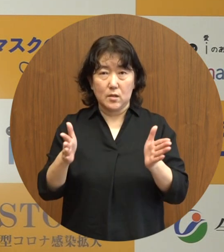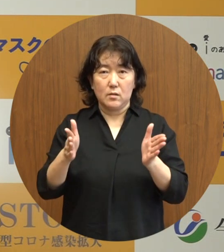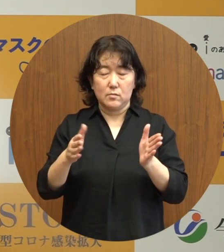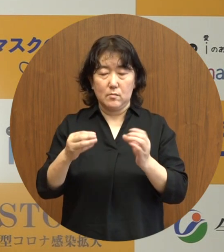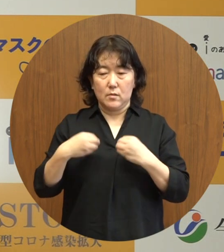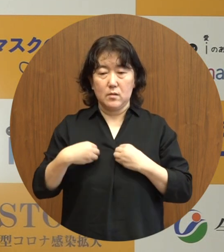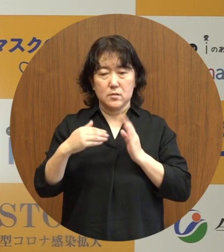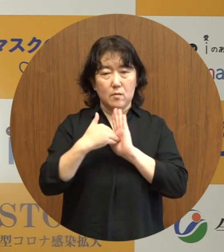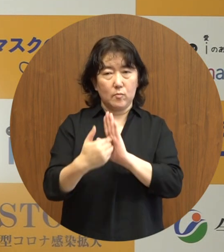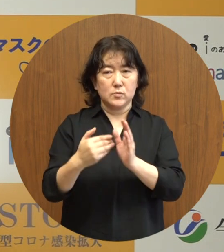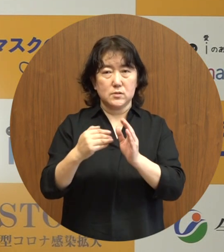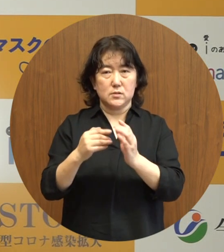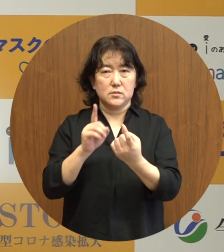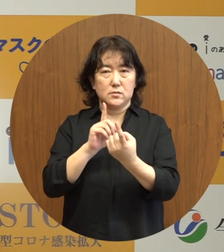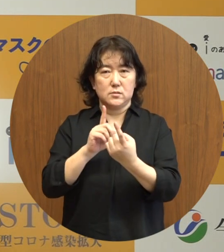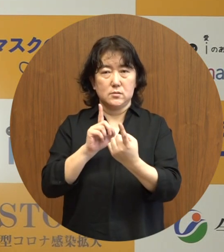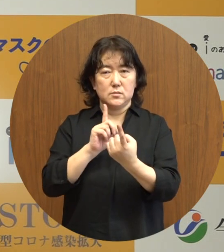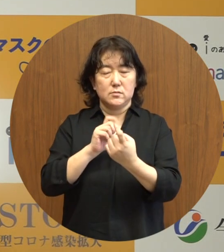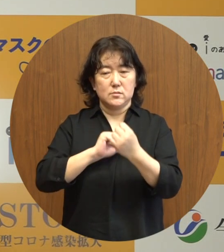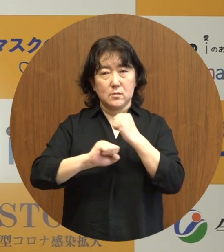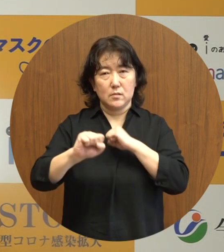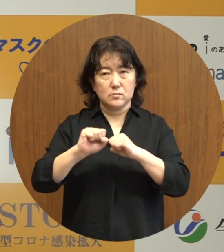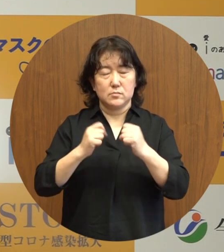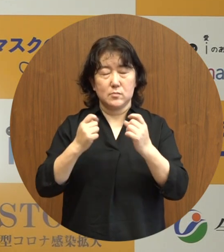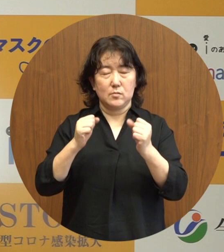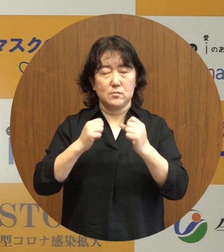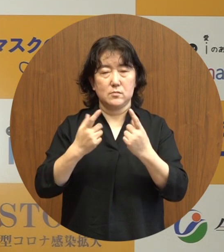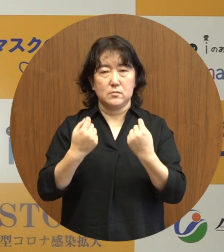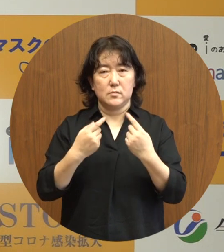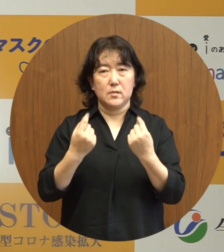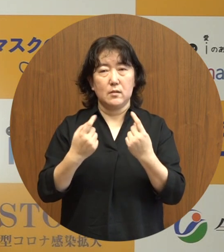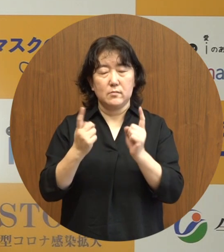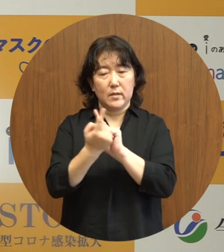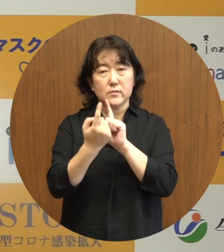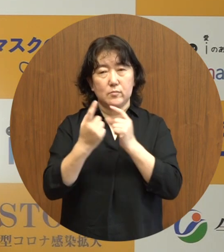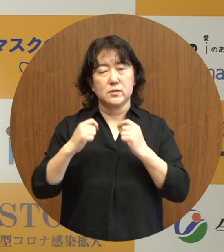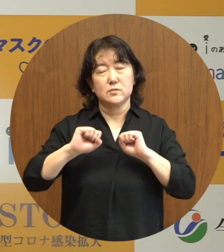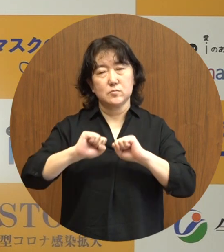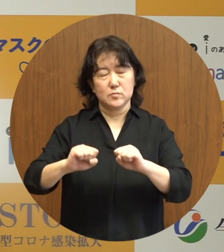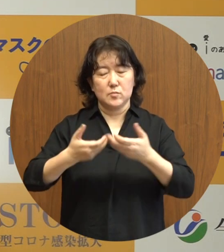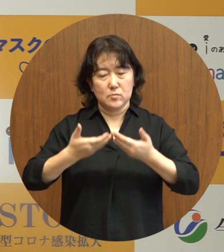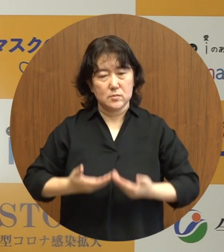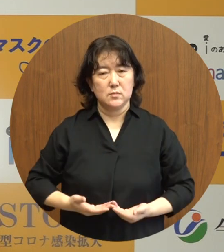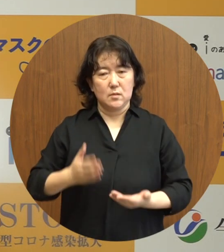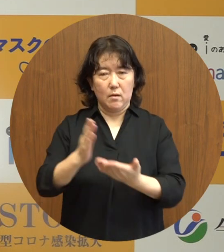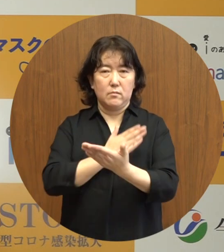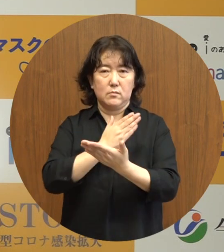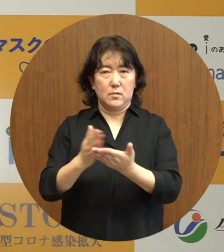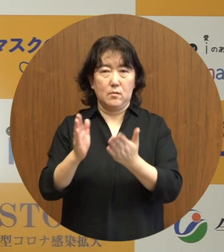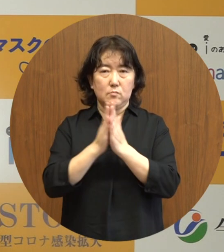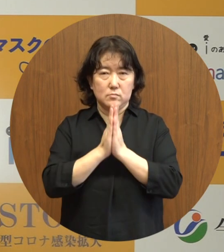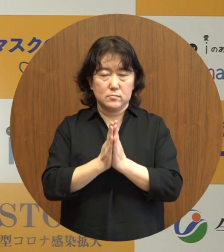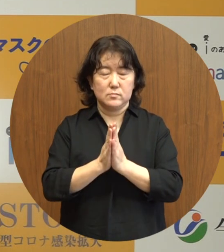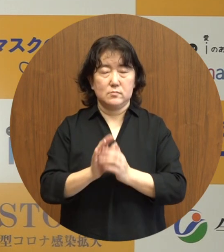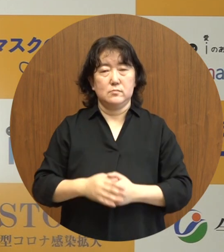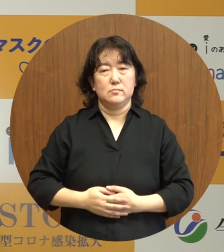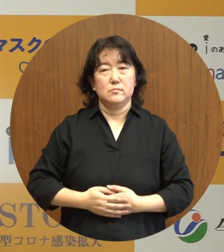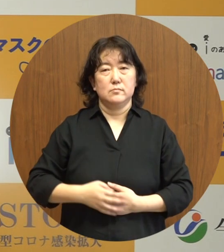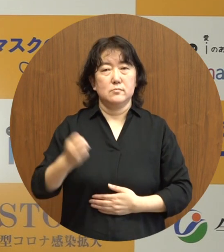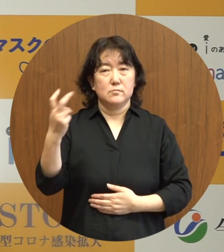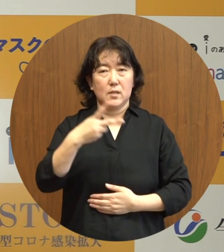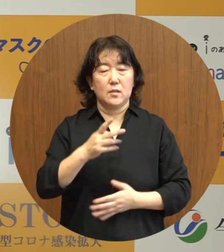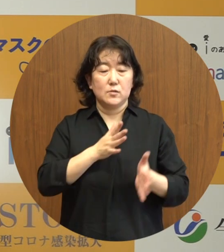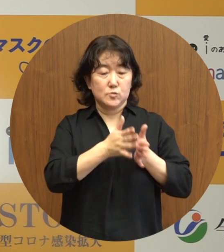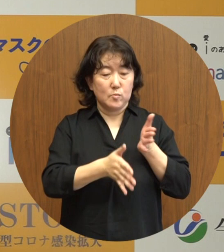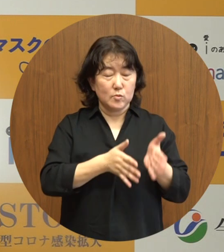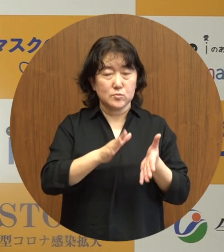止対策を万全にするよう助言いただき、慎重にご判断をお願いします。またス